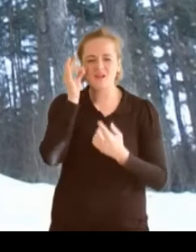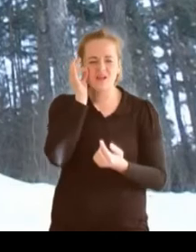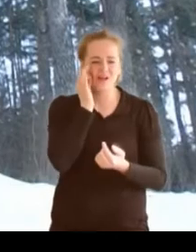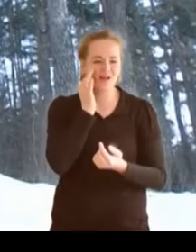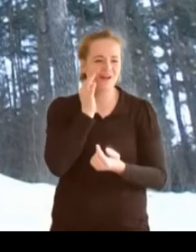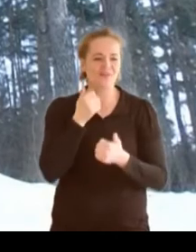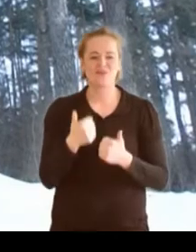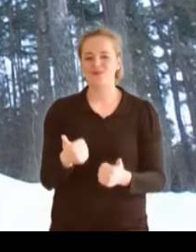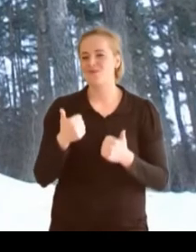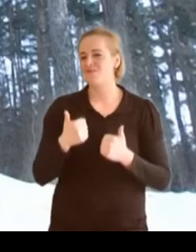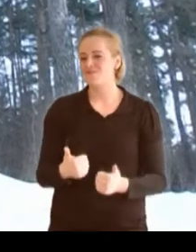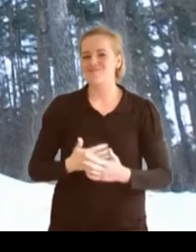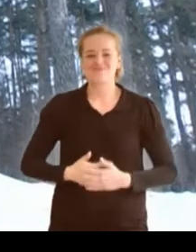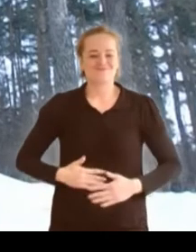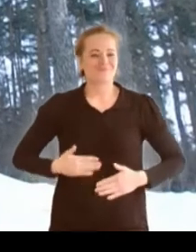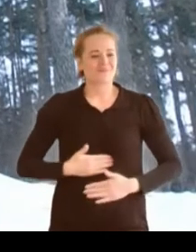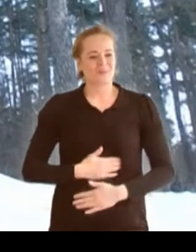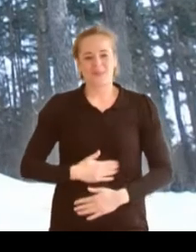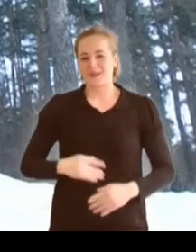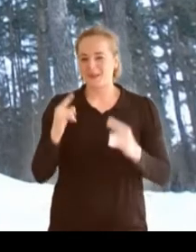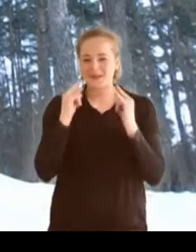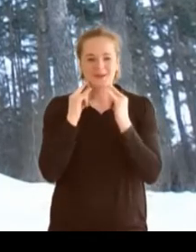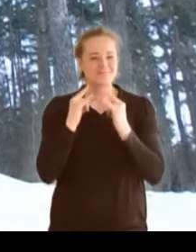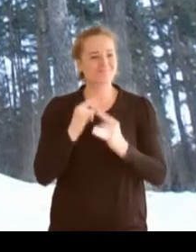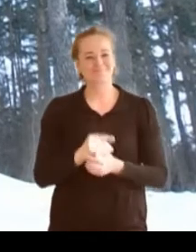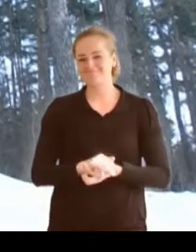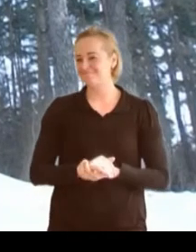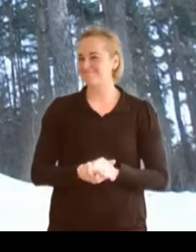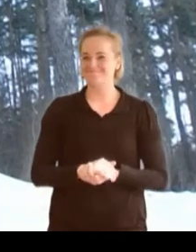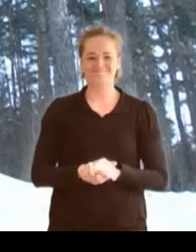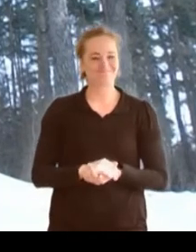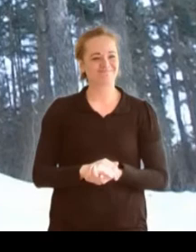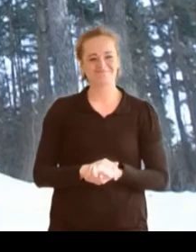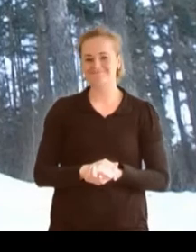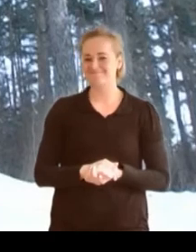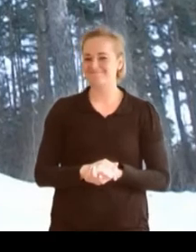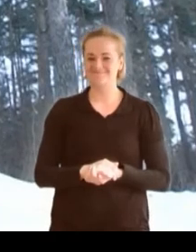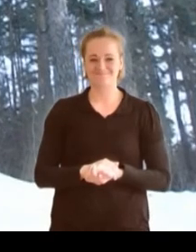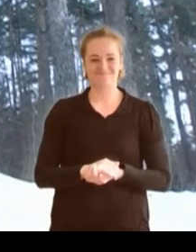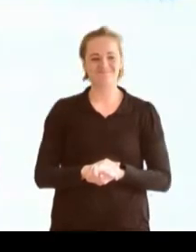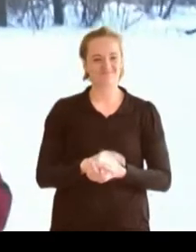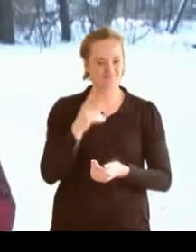patenkintas. Oi, koks skanus buvo medus.